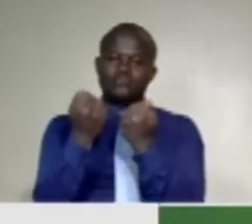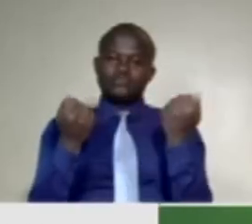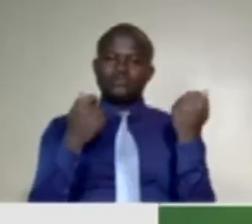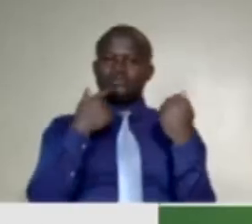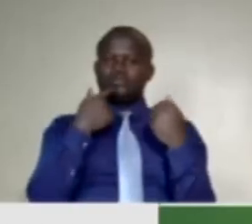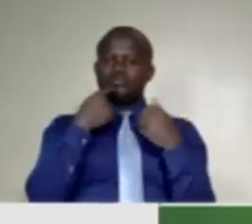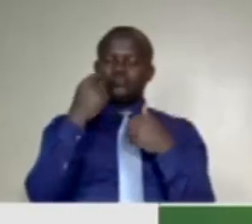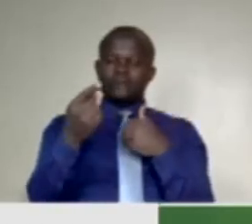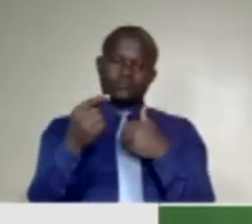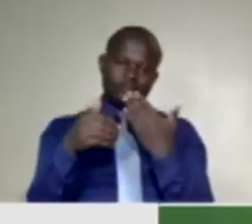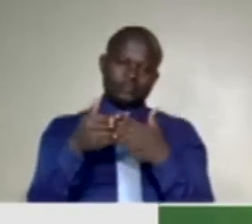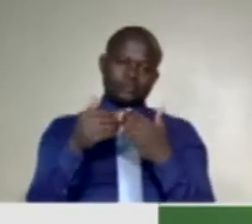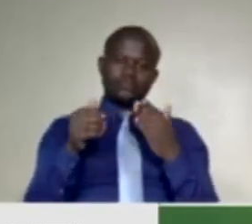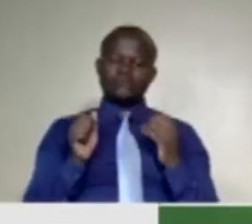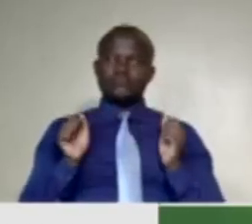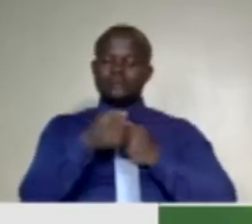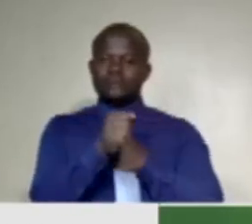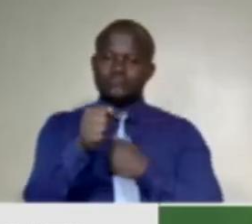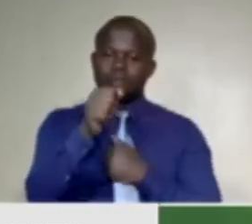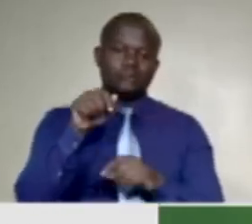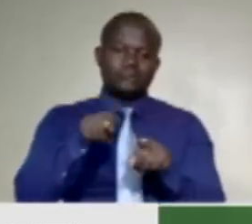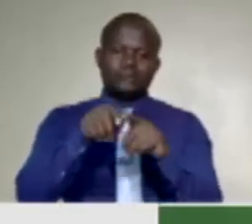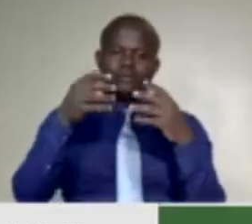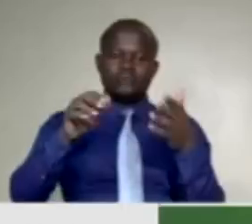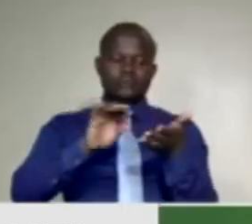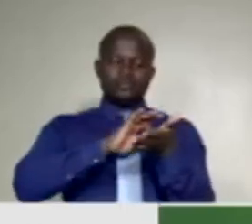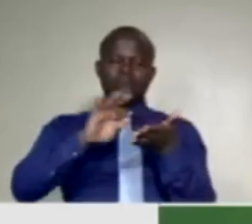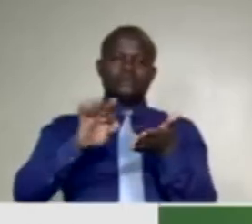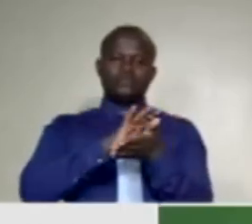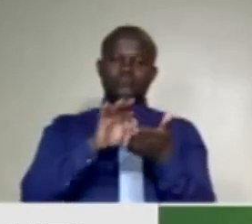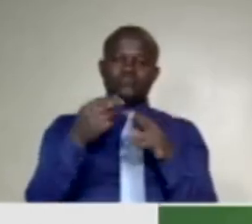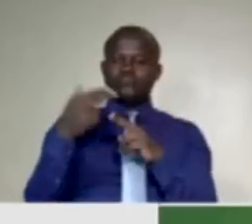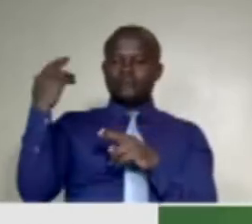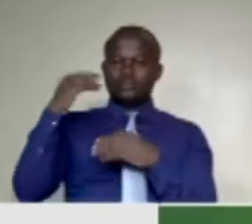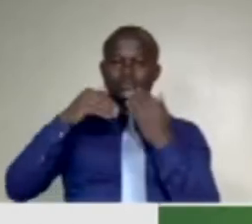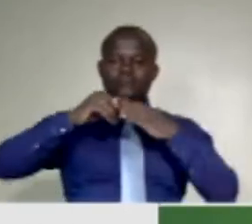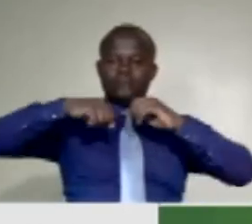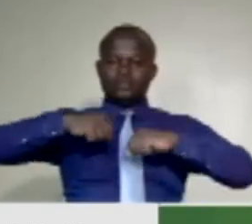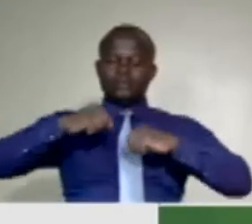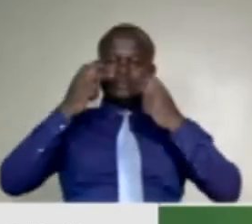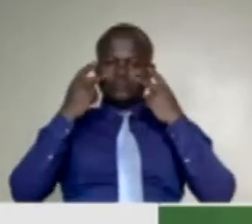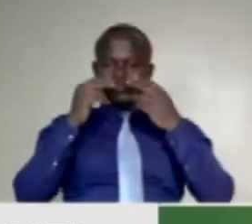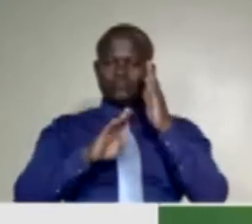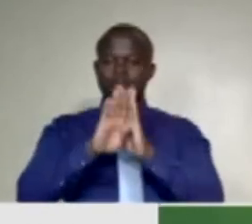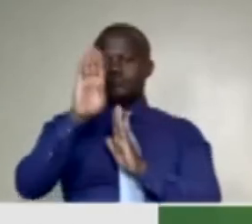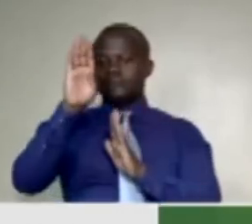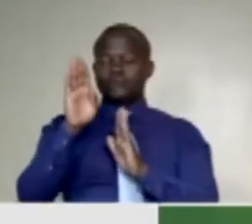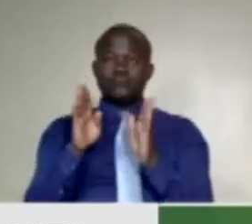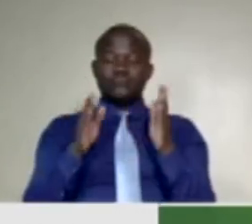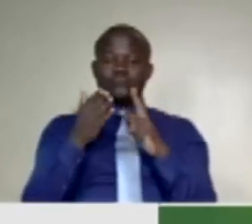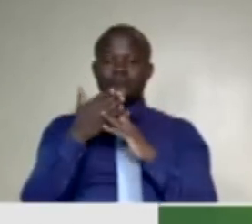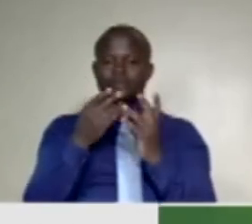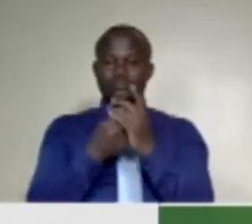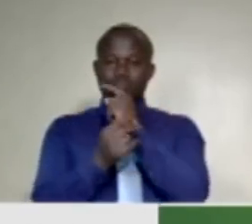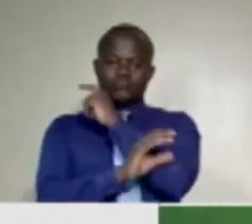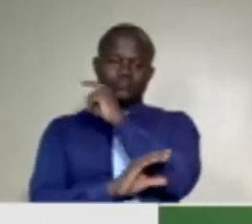bavuga ubukerarugendo nk'uko tumaze gusinya kanya gashize amasezerano arebana no guteza imbere ubukerarugendo hagati y'ibihugu